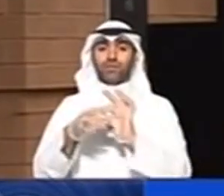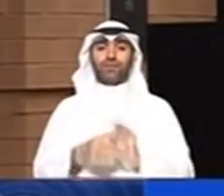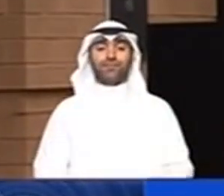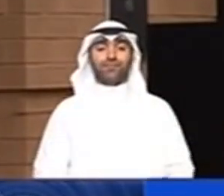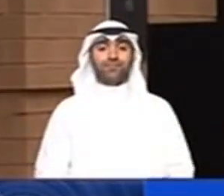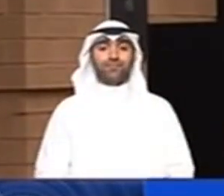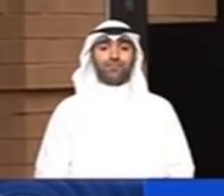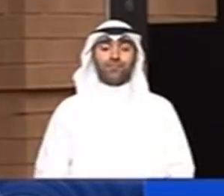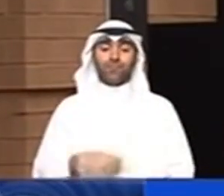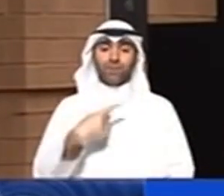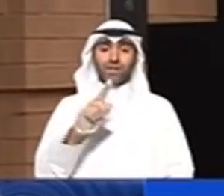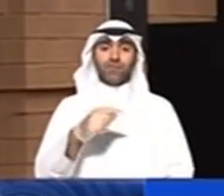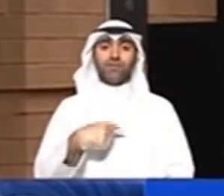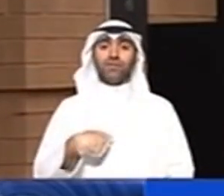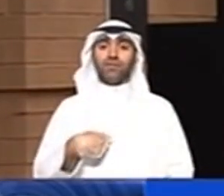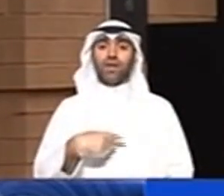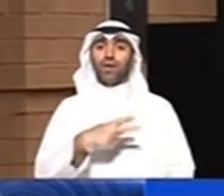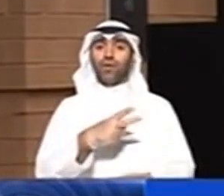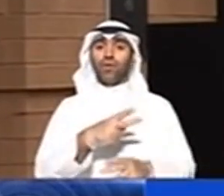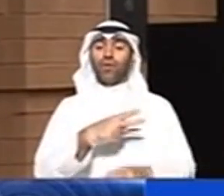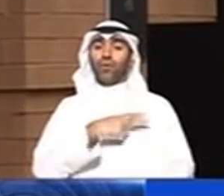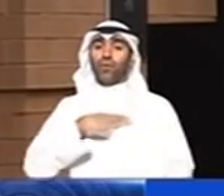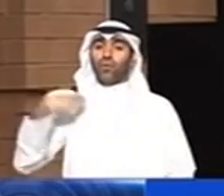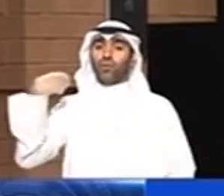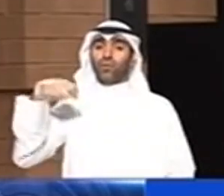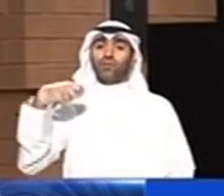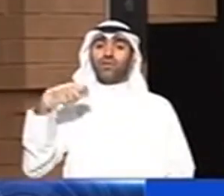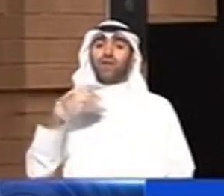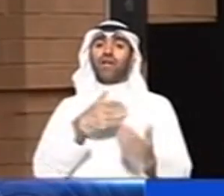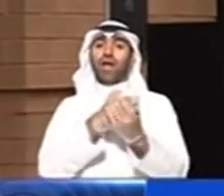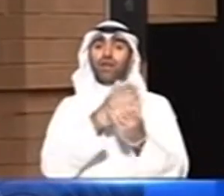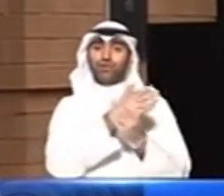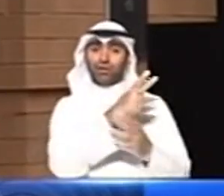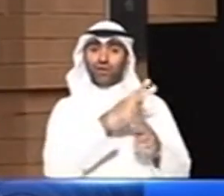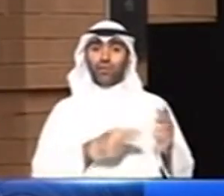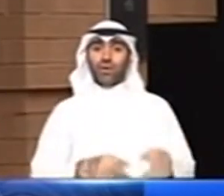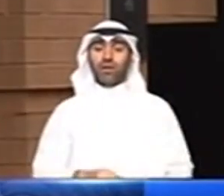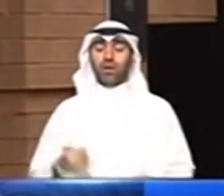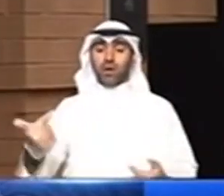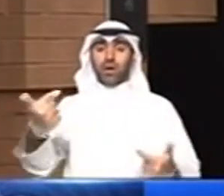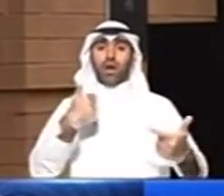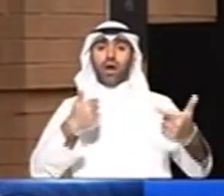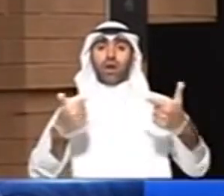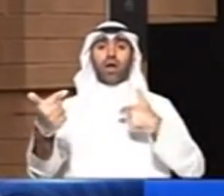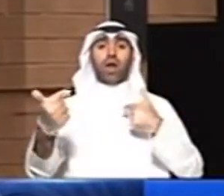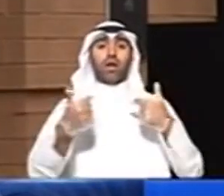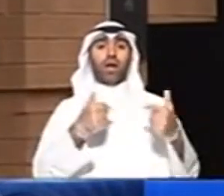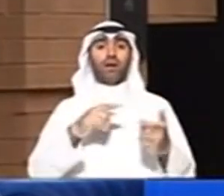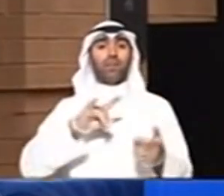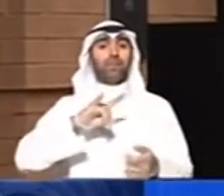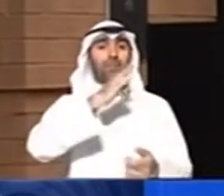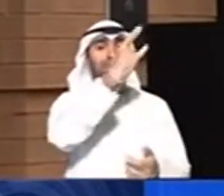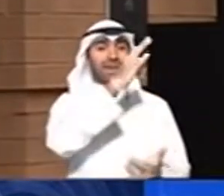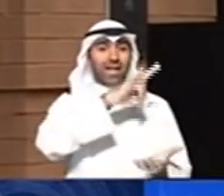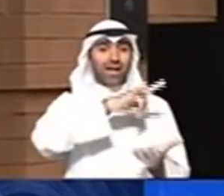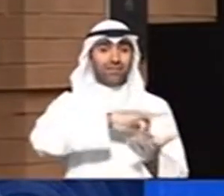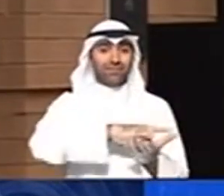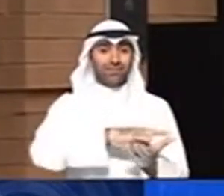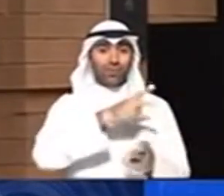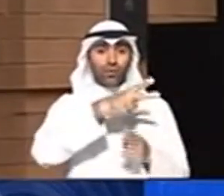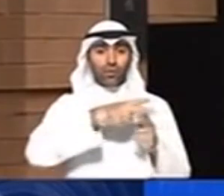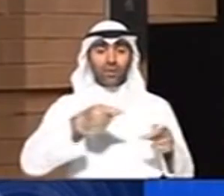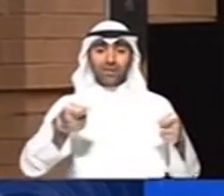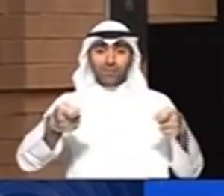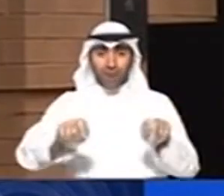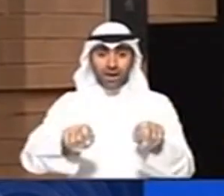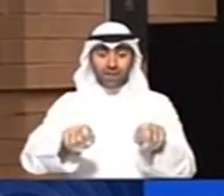الكويتية في الخارج للاعتناء بالمواطنين الكويتيين العالقين، وبعد تسكير مطار الكويت الدولي قامت